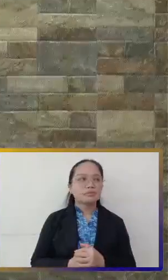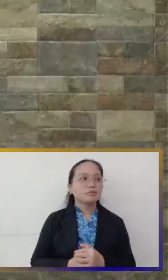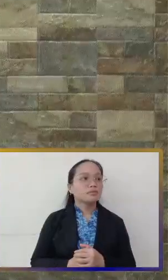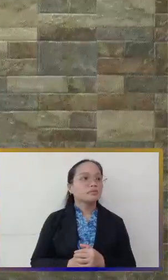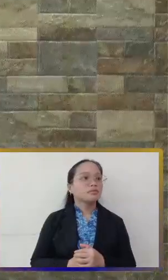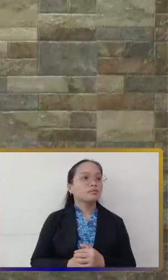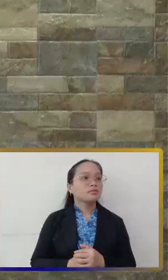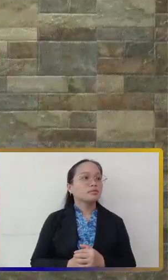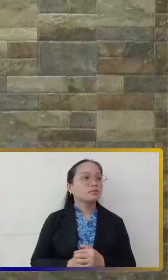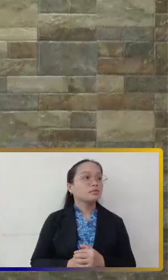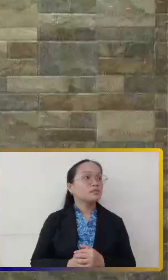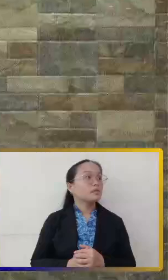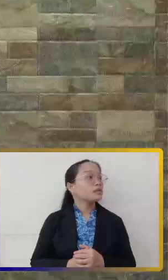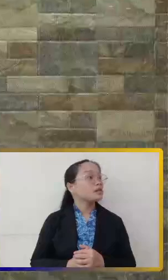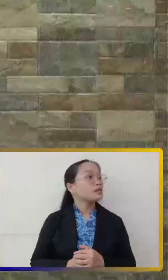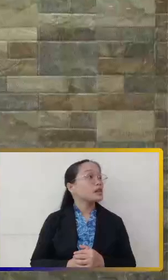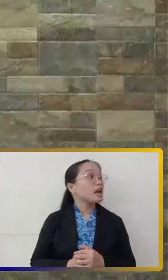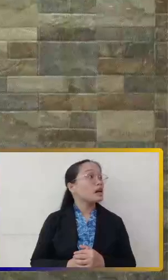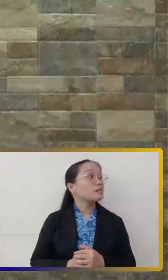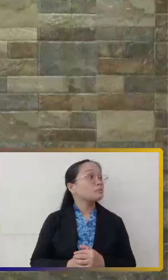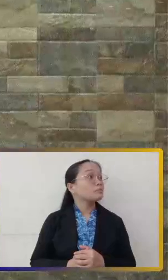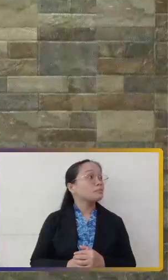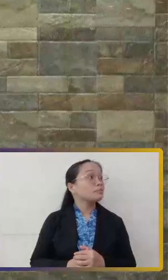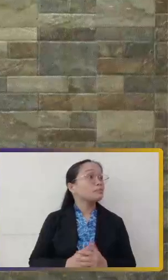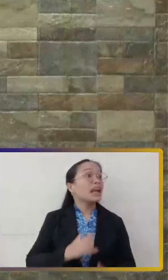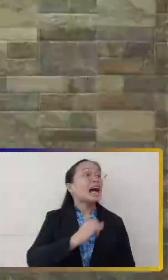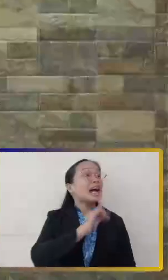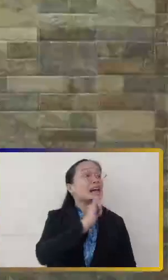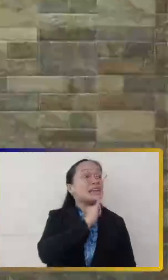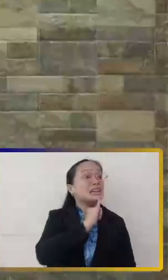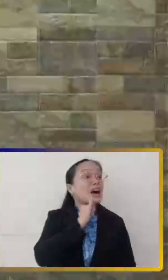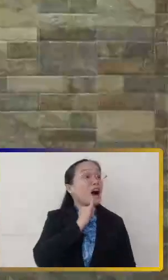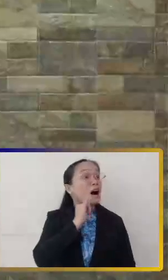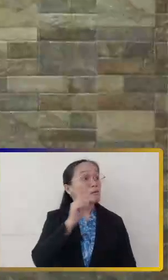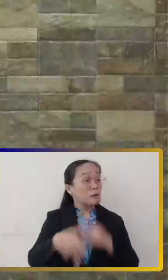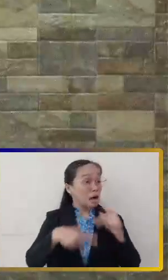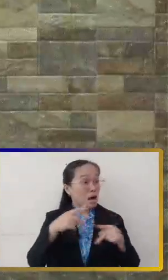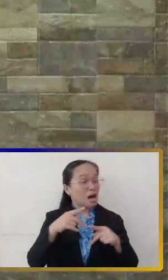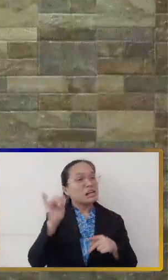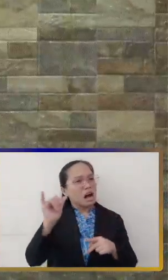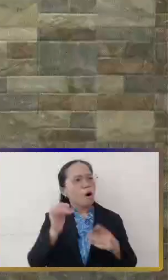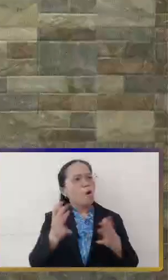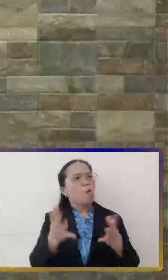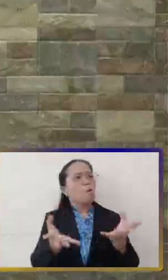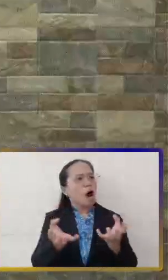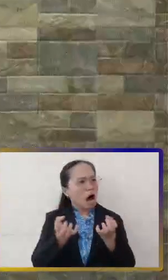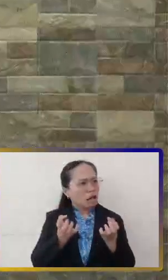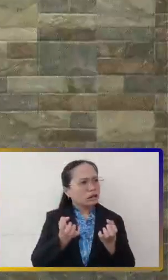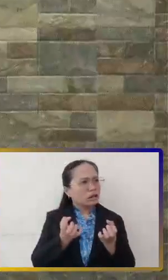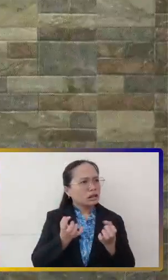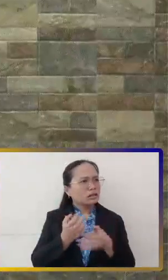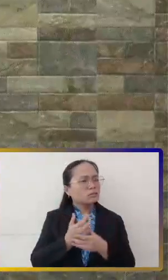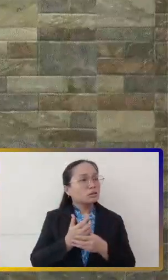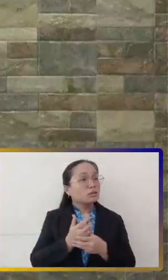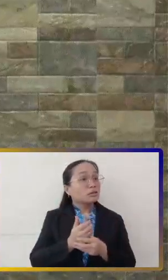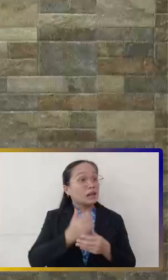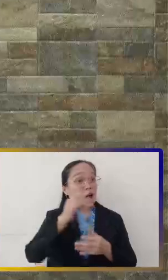Gusto naman nila ng Diyos, ng totoong Diyos. Pero ang problema, gusto pa nilang haluan ng